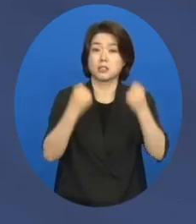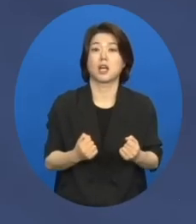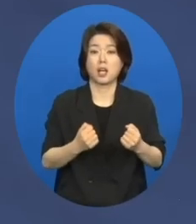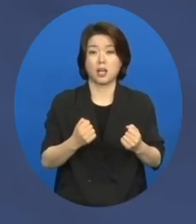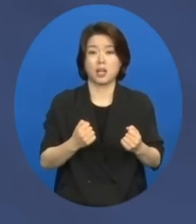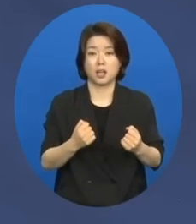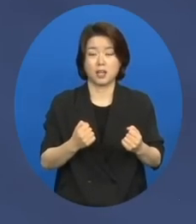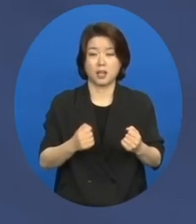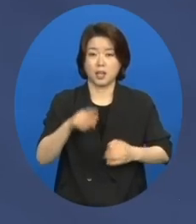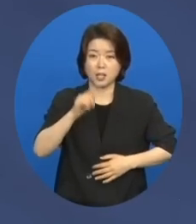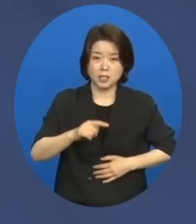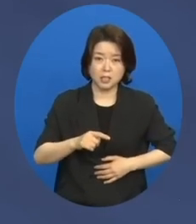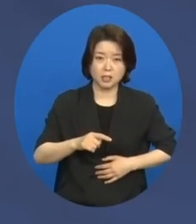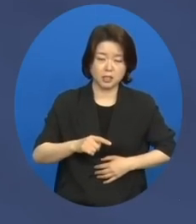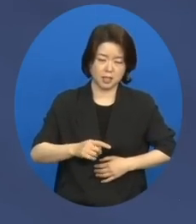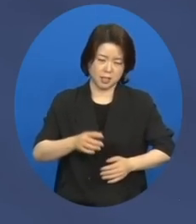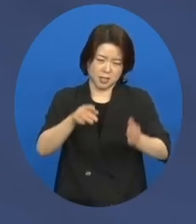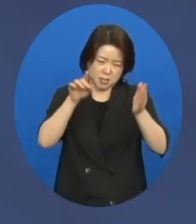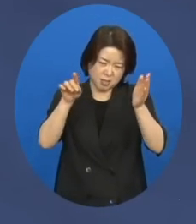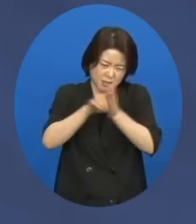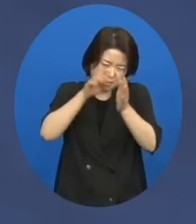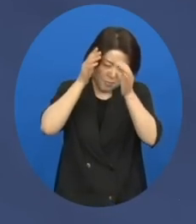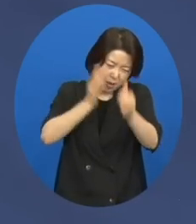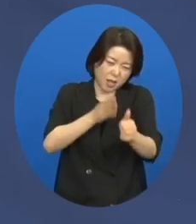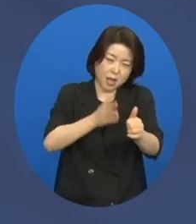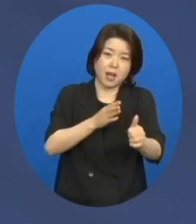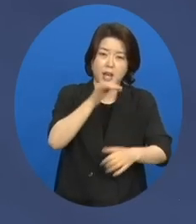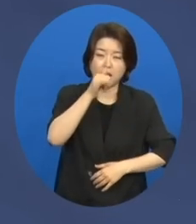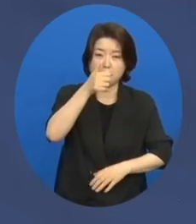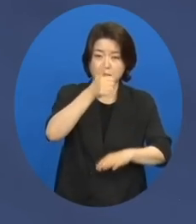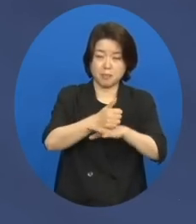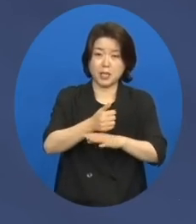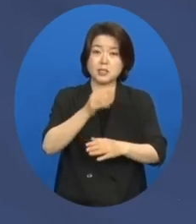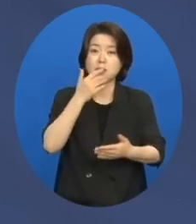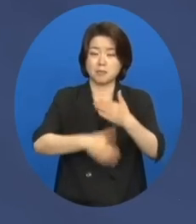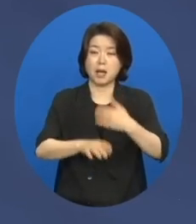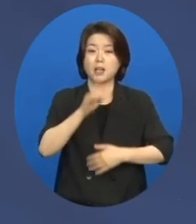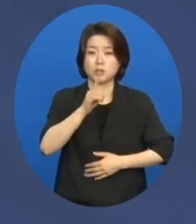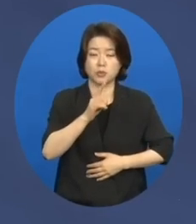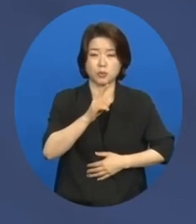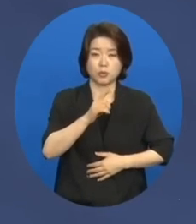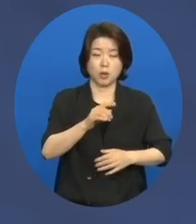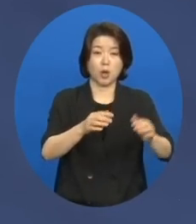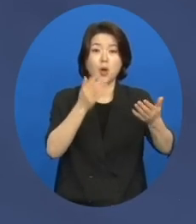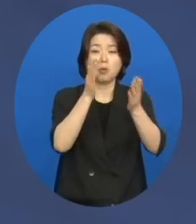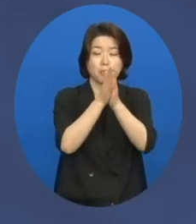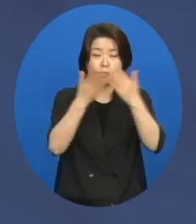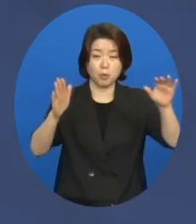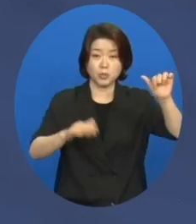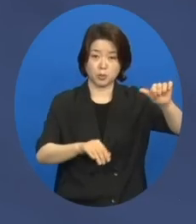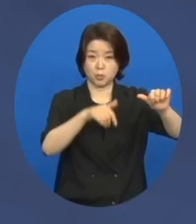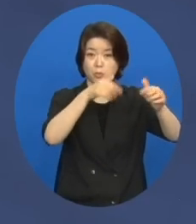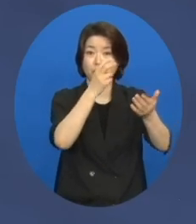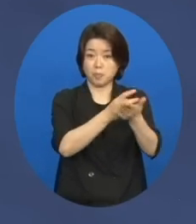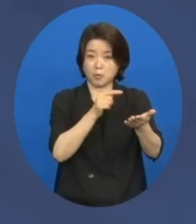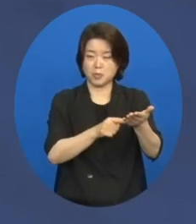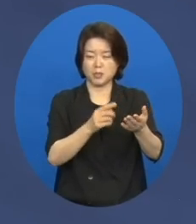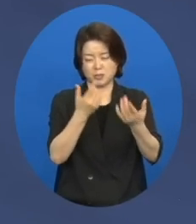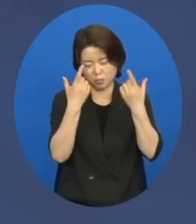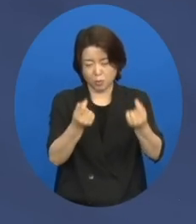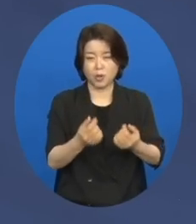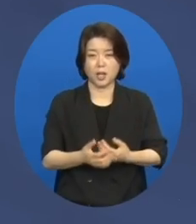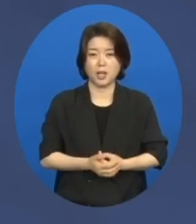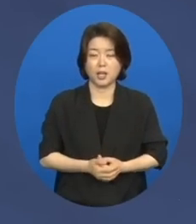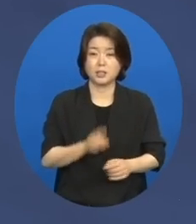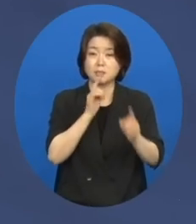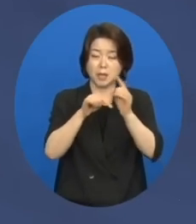라고 신신당부를 하고 마지막 유언처럼 모세오경의 결론이 그거였어요. 왜냐하면 그 말씀 안에 바로